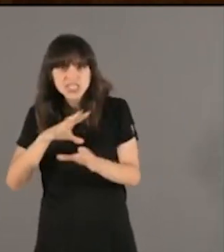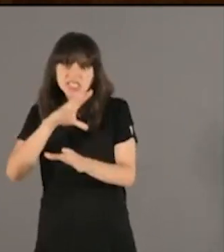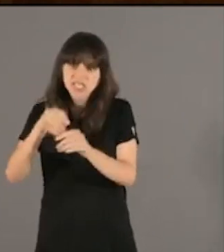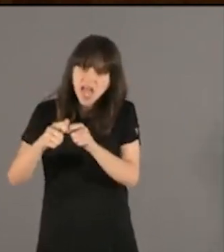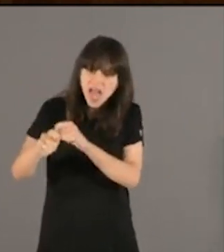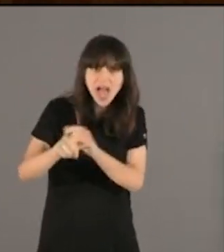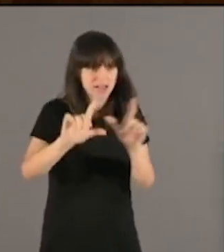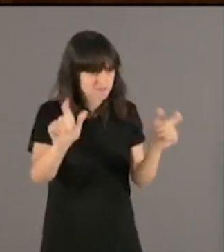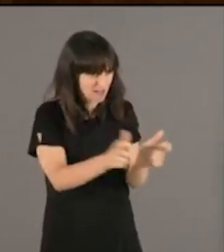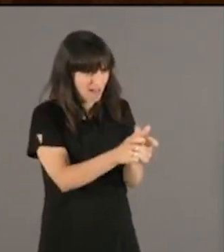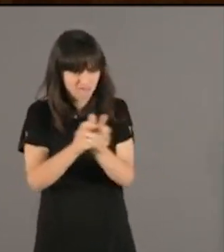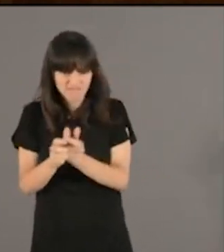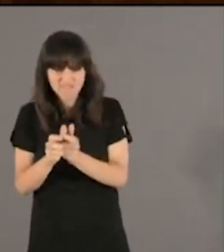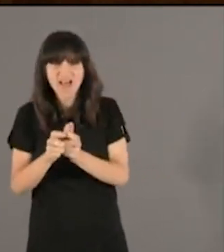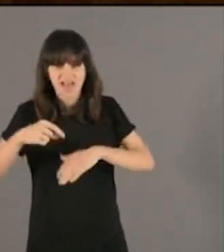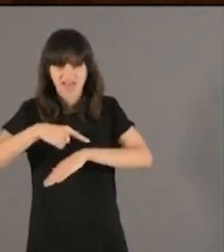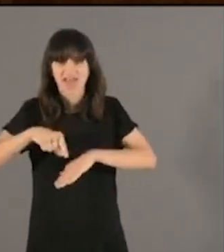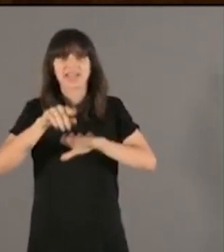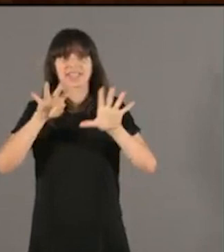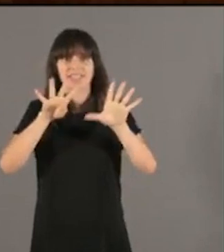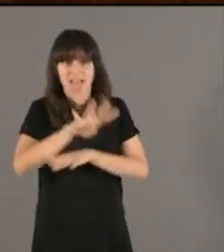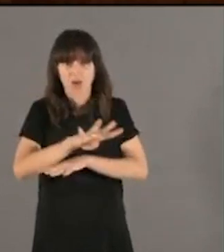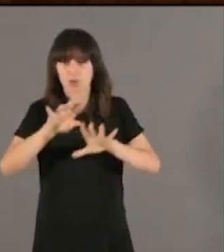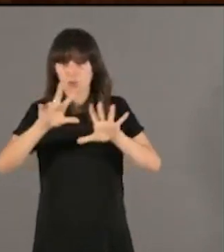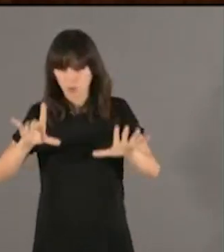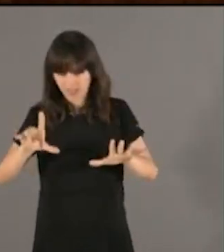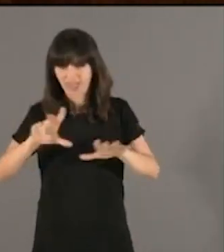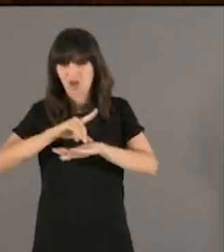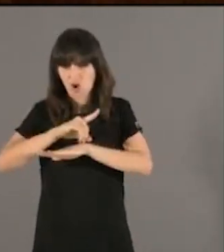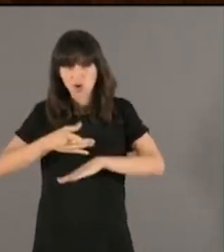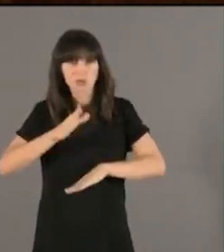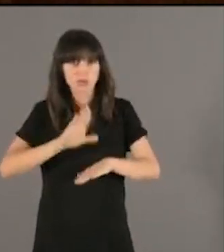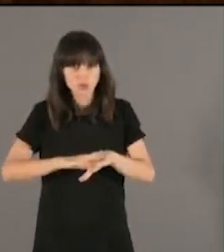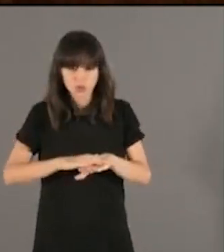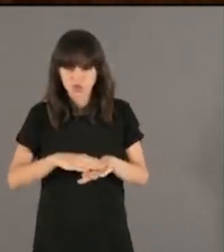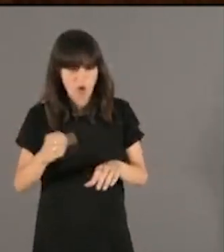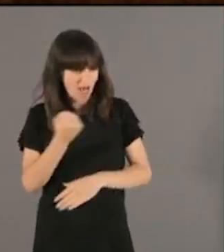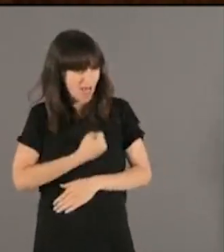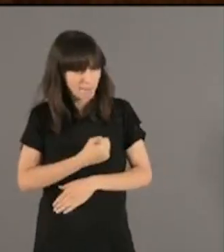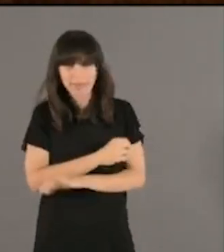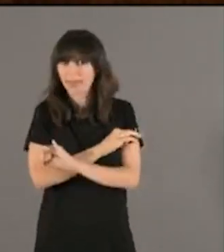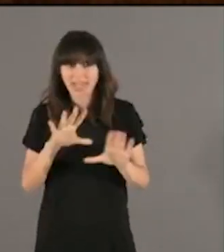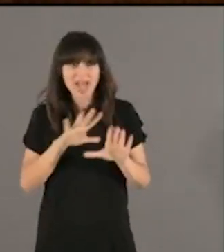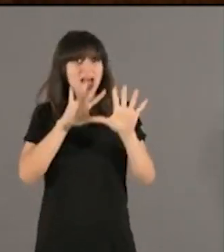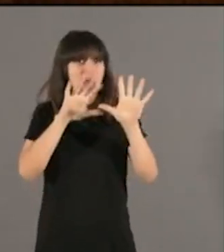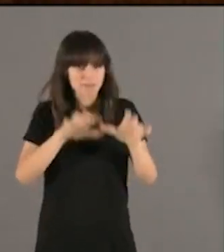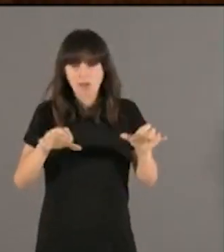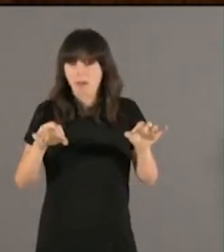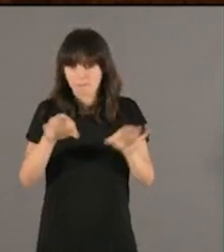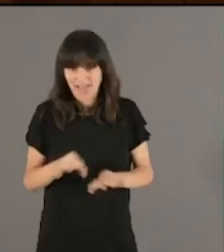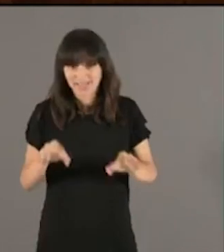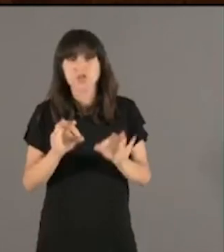48 heures, alors qu'ils n'ont rien dégradé, qu'ils n'ont agressé personne. Ils ont simplement commis